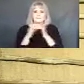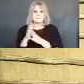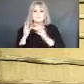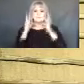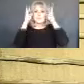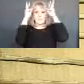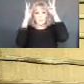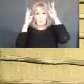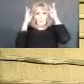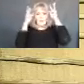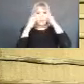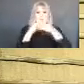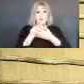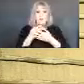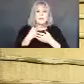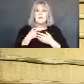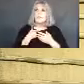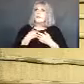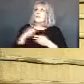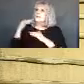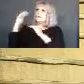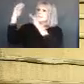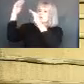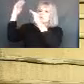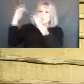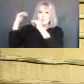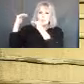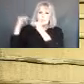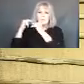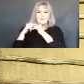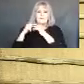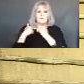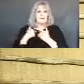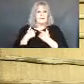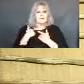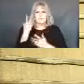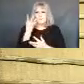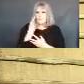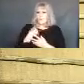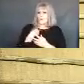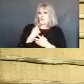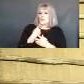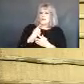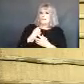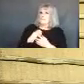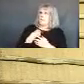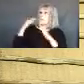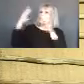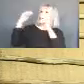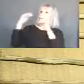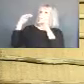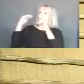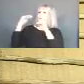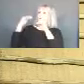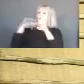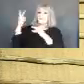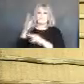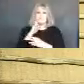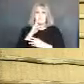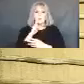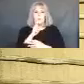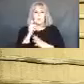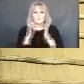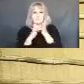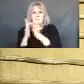Israël gelewe het, was iets anders als die hoop wat ik gehoor het, wat ik gegloo het. My hoop was,